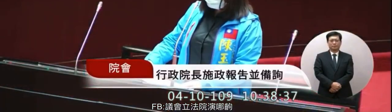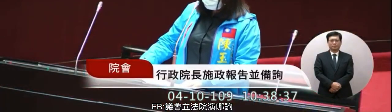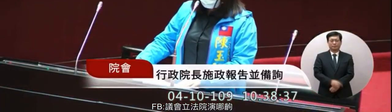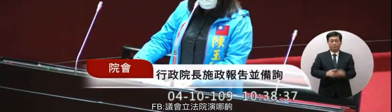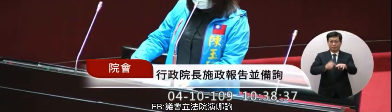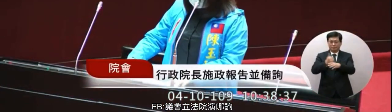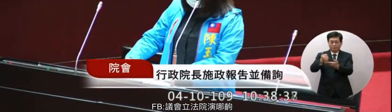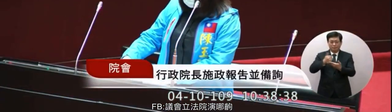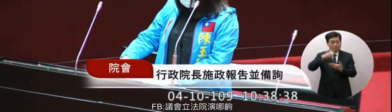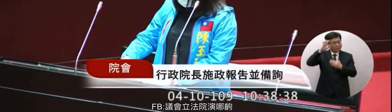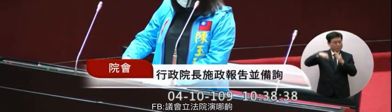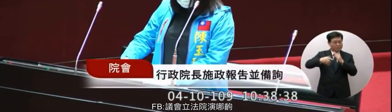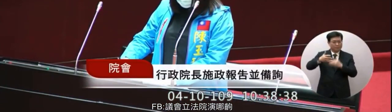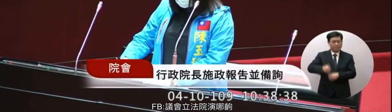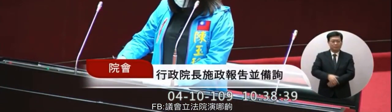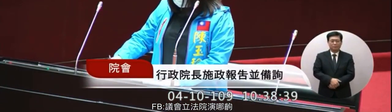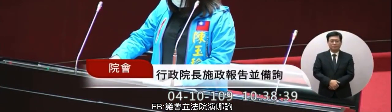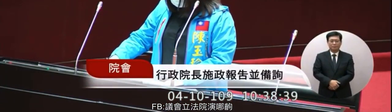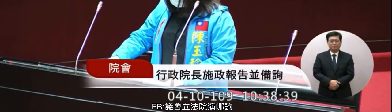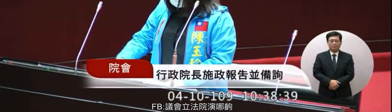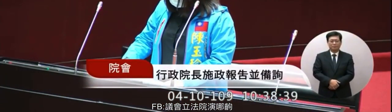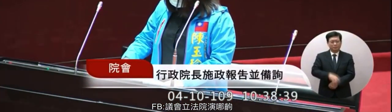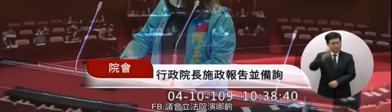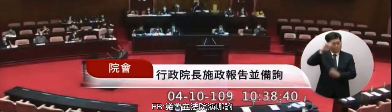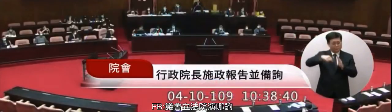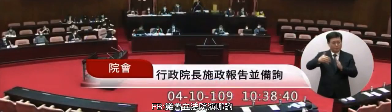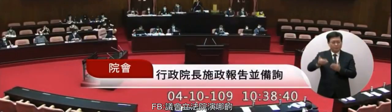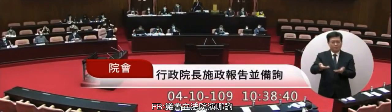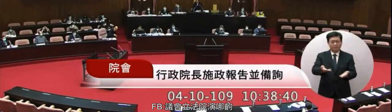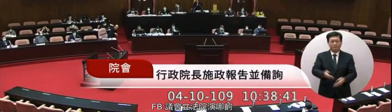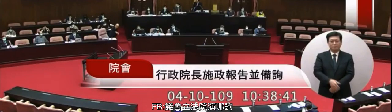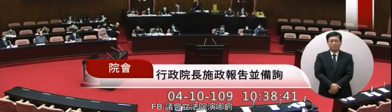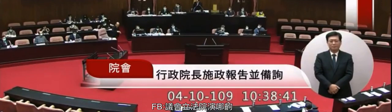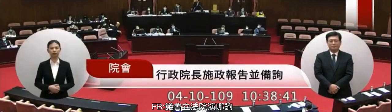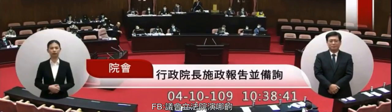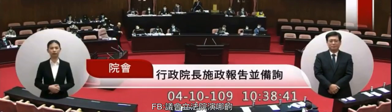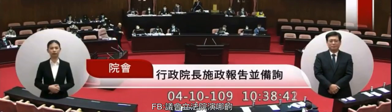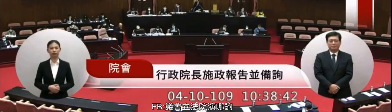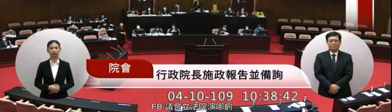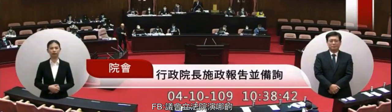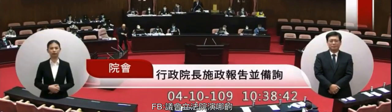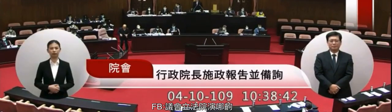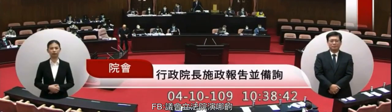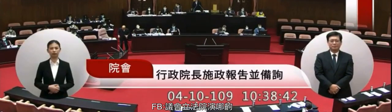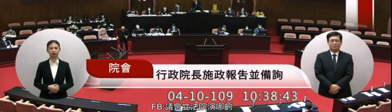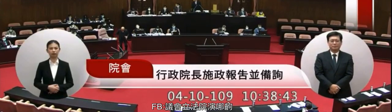主席，我们请苏院长。 苏院长，请。